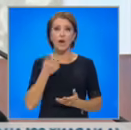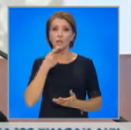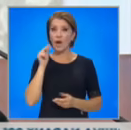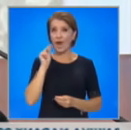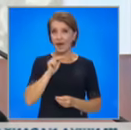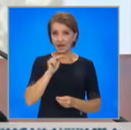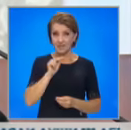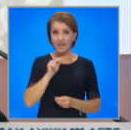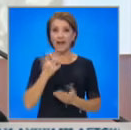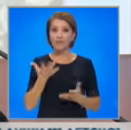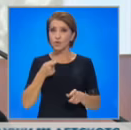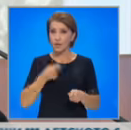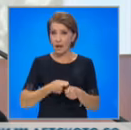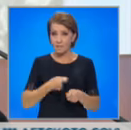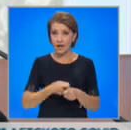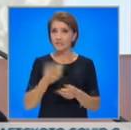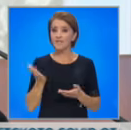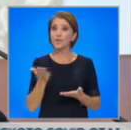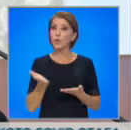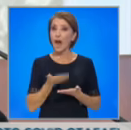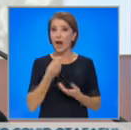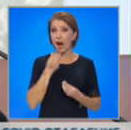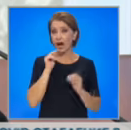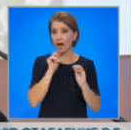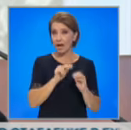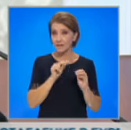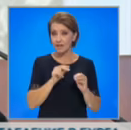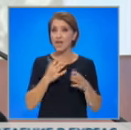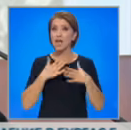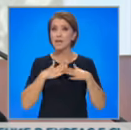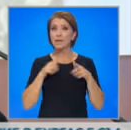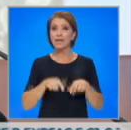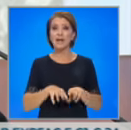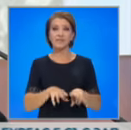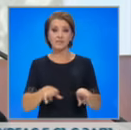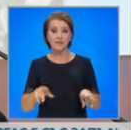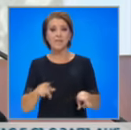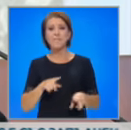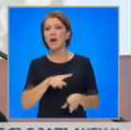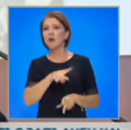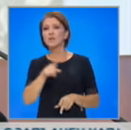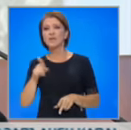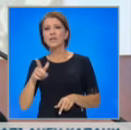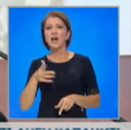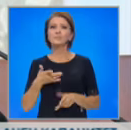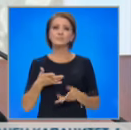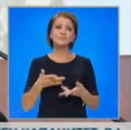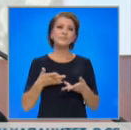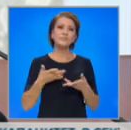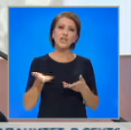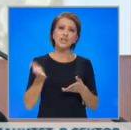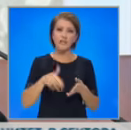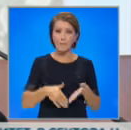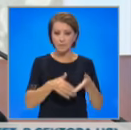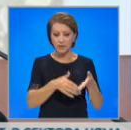е Има такъв народ. Всички останали минаха през ще подкрепим, няма да подкрепим, не искаме постове, искаме